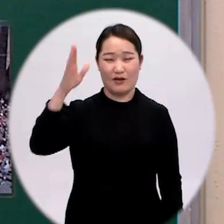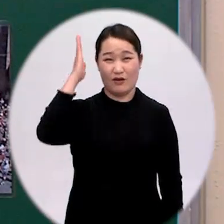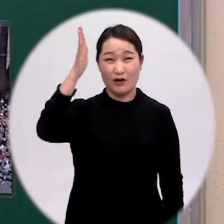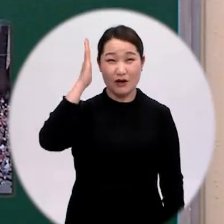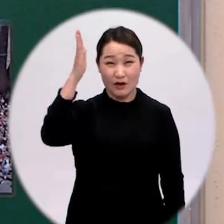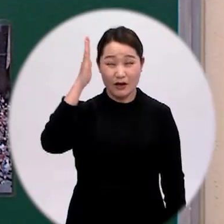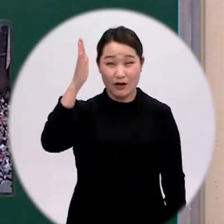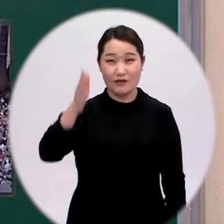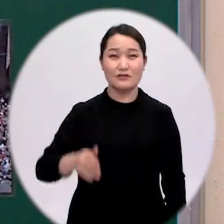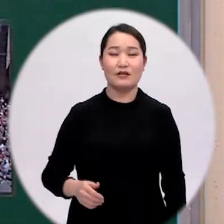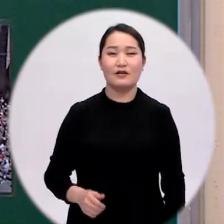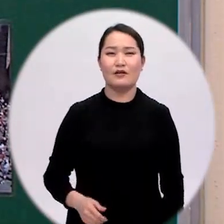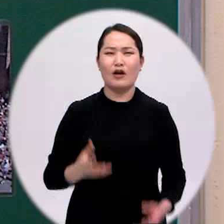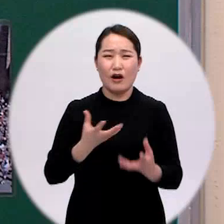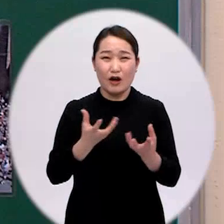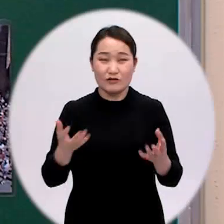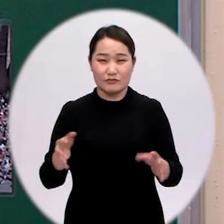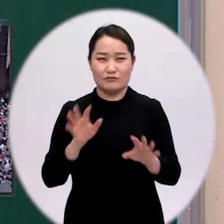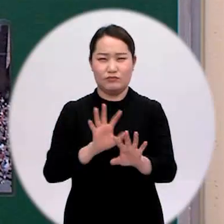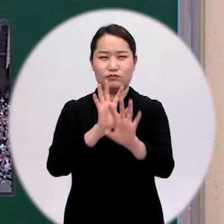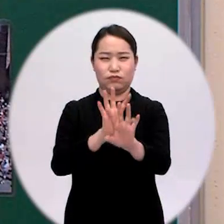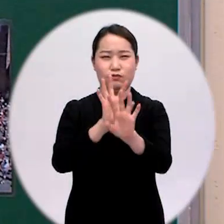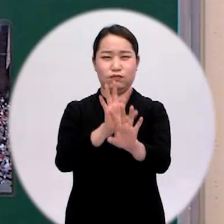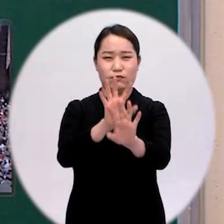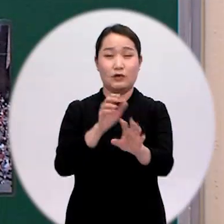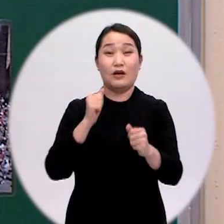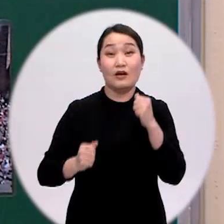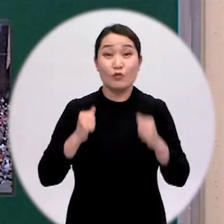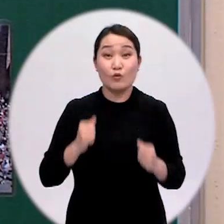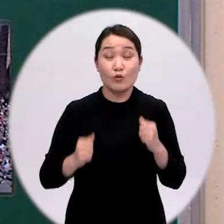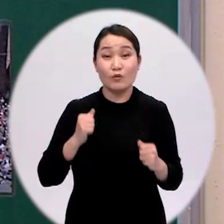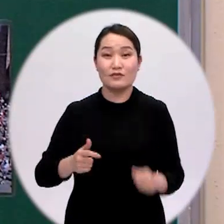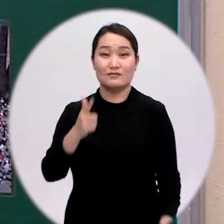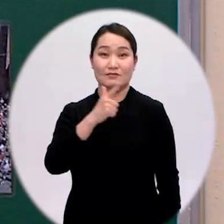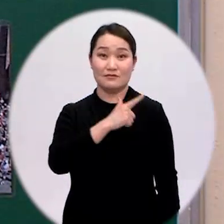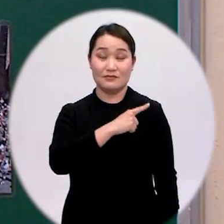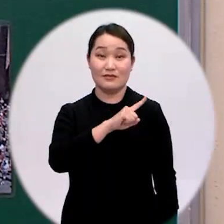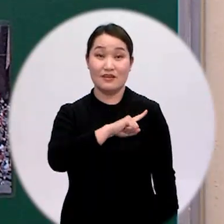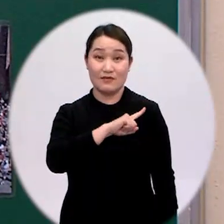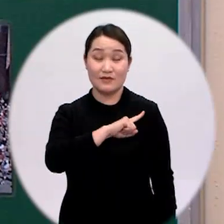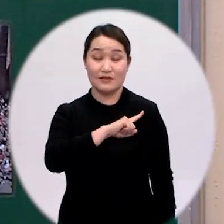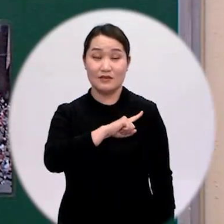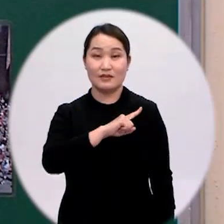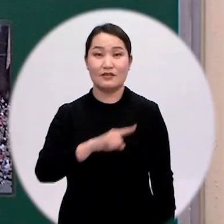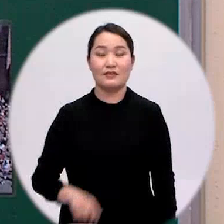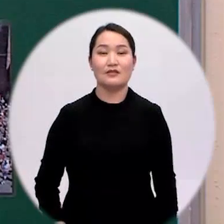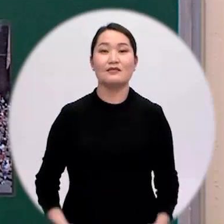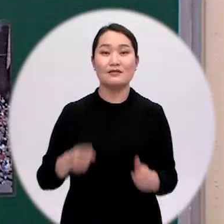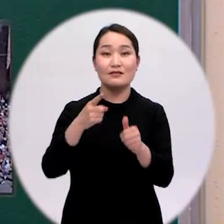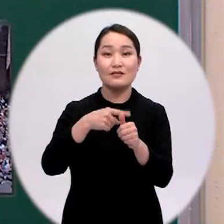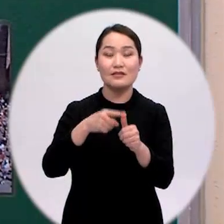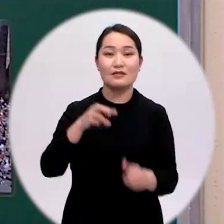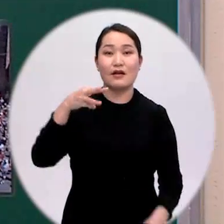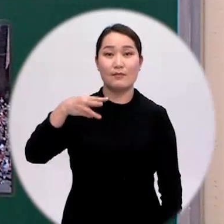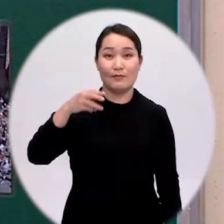хамгийн хол зайд хамгийн олон хүмүүс гүйж уралдах гүйлтийн төрлийг марафон гүйлт